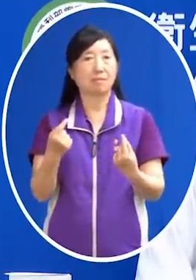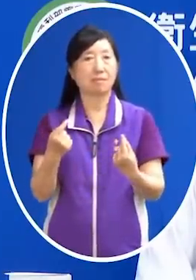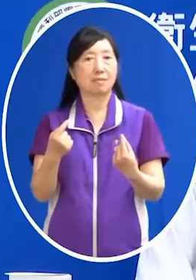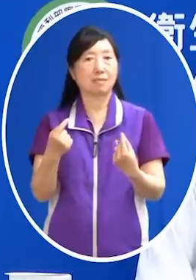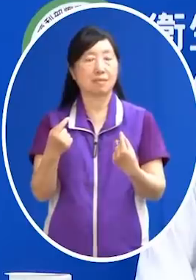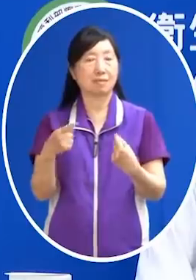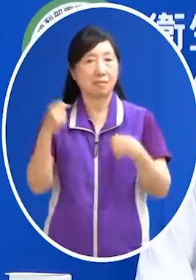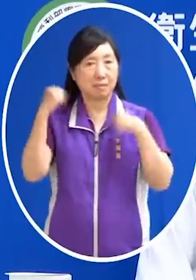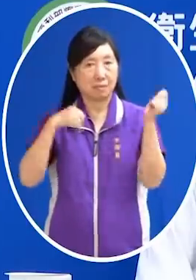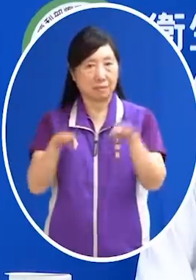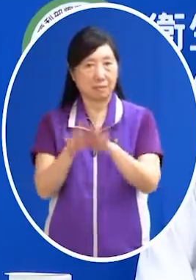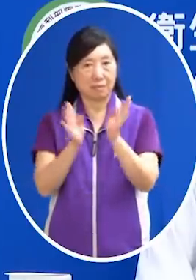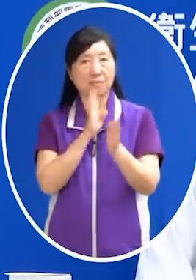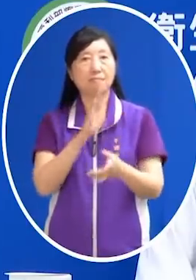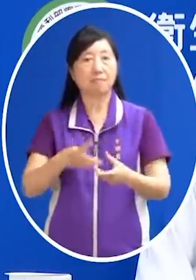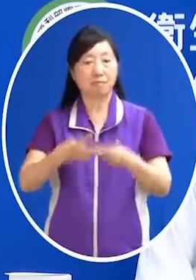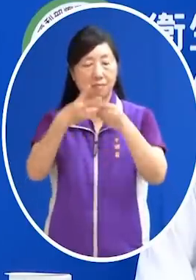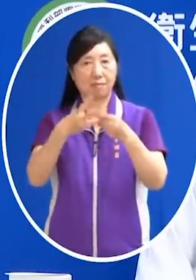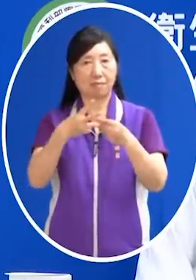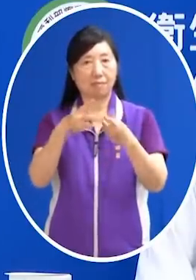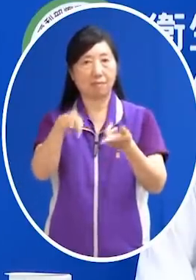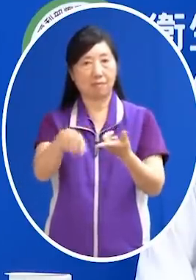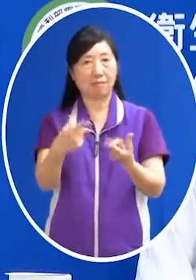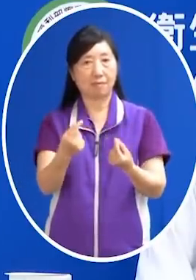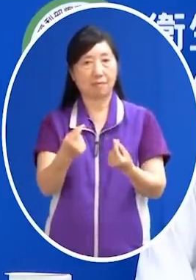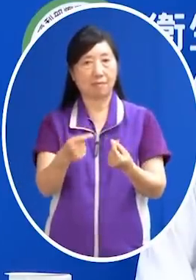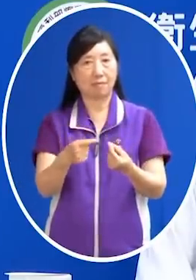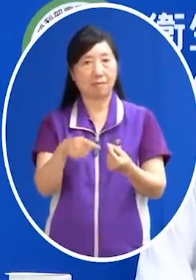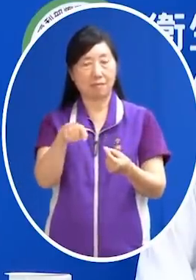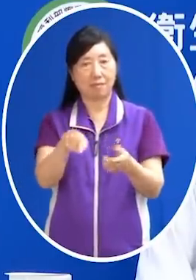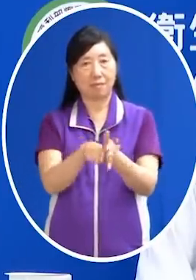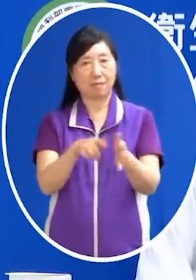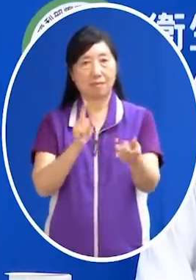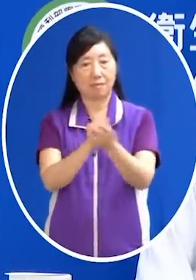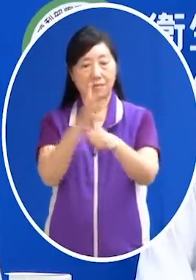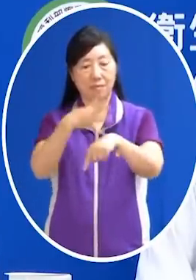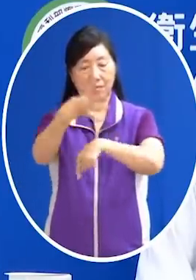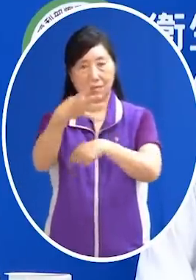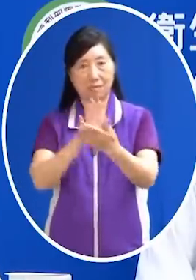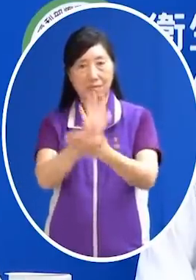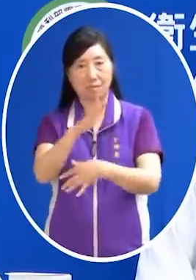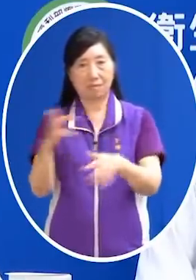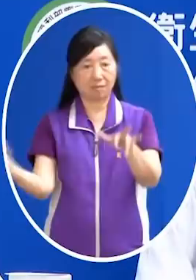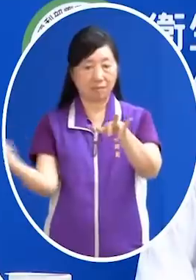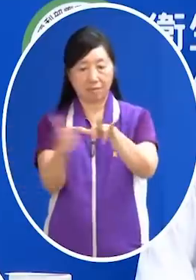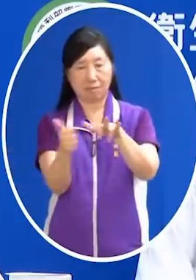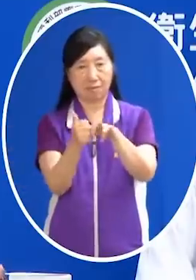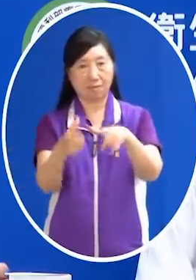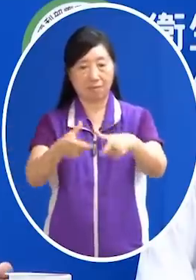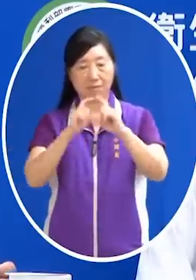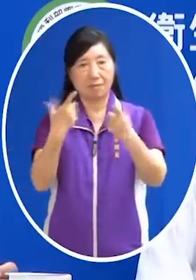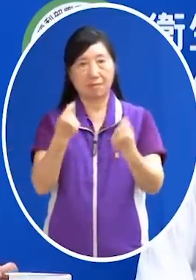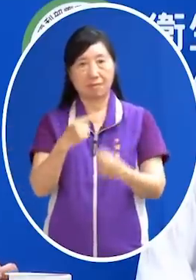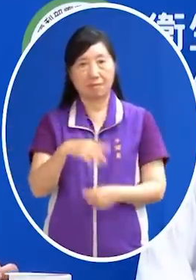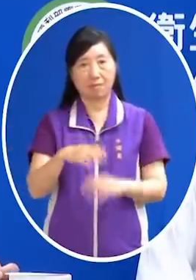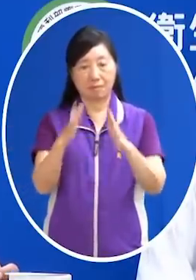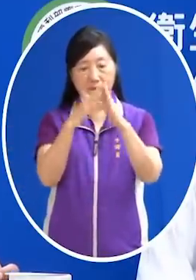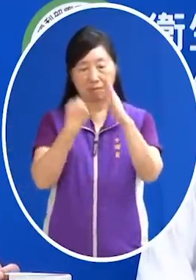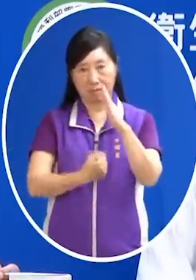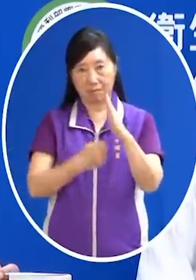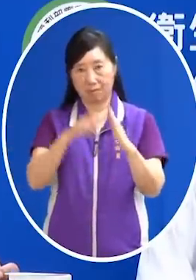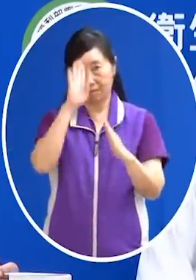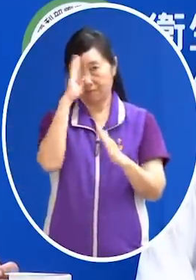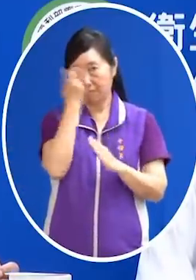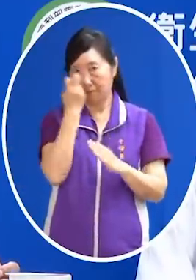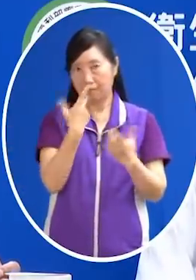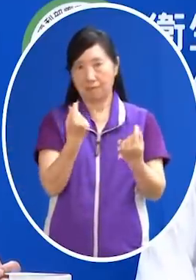始就要做第三级了。那在那个时候也是4点哈，4点以后搭飞机的回来也是居家检疫。那回